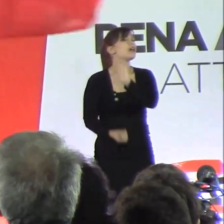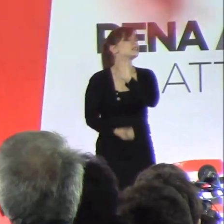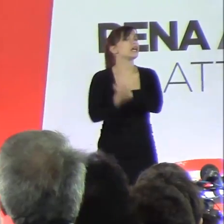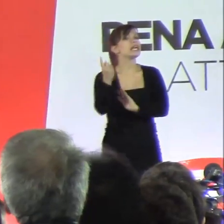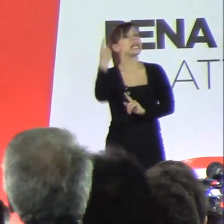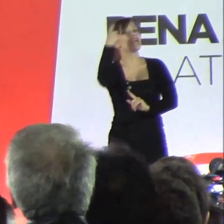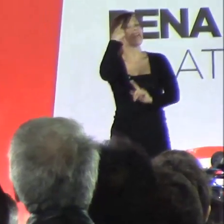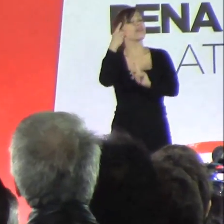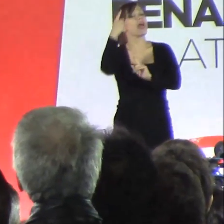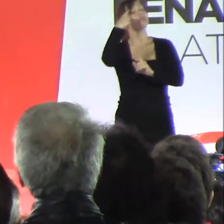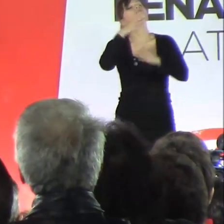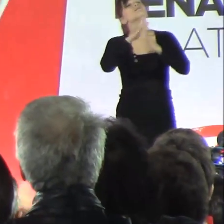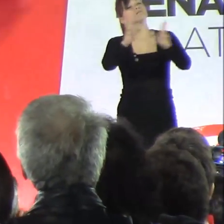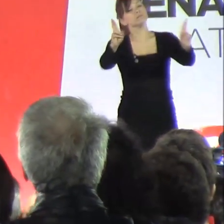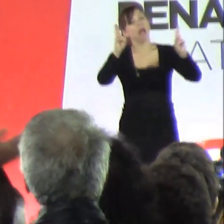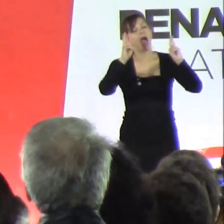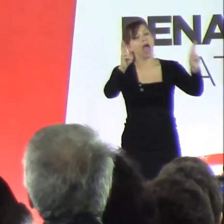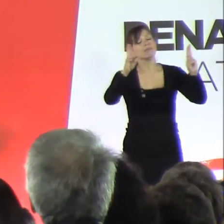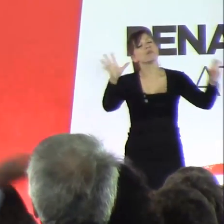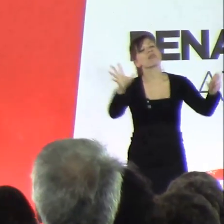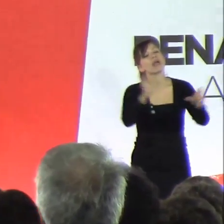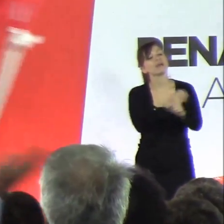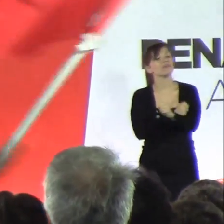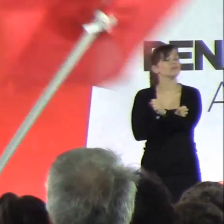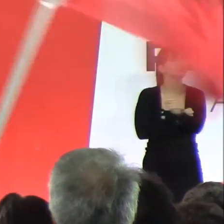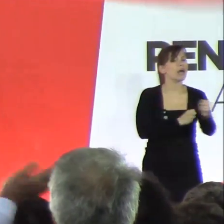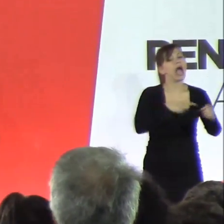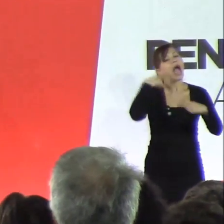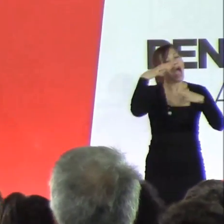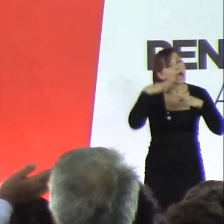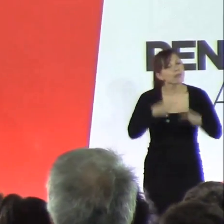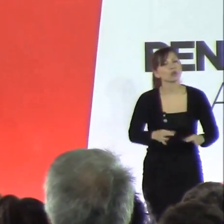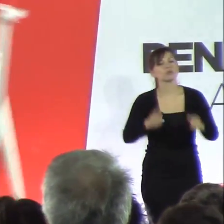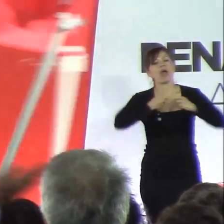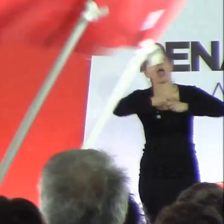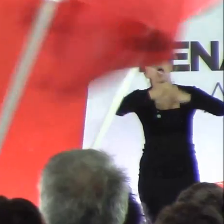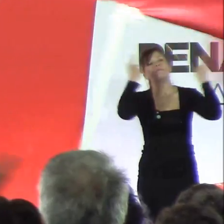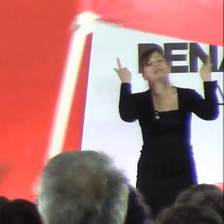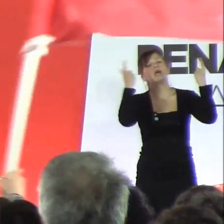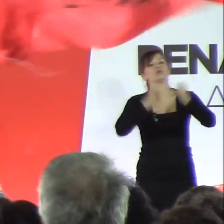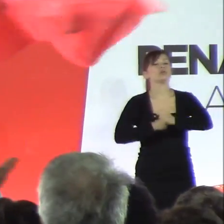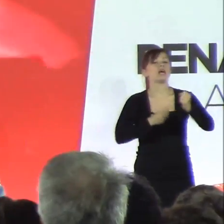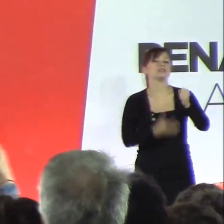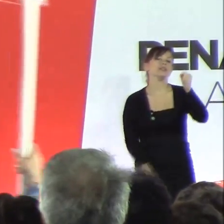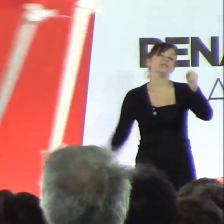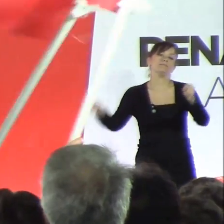να ανοίξει τις πύλες του στο λαό, να εκπροσωπήσει το λαό της Αθήνας.